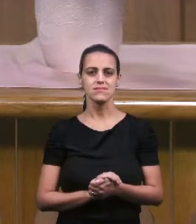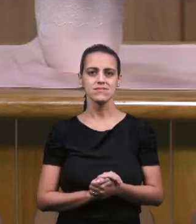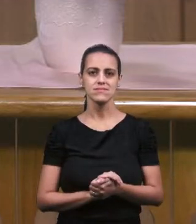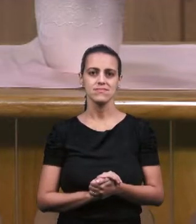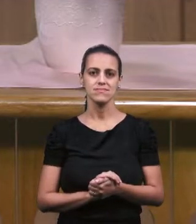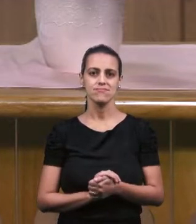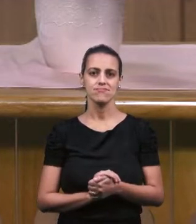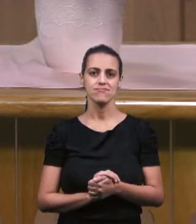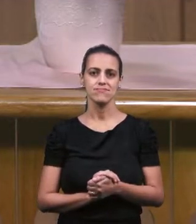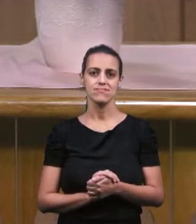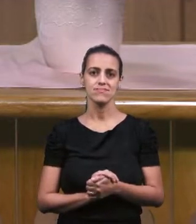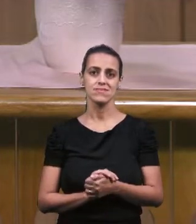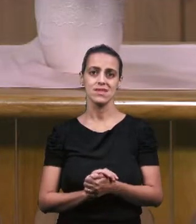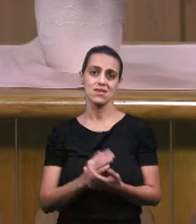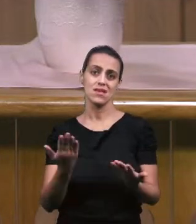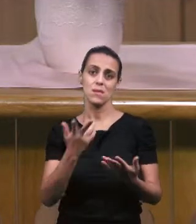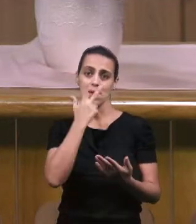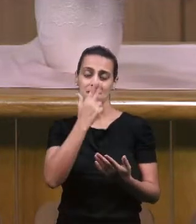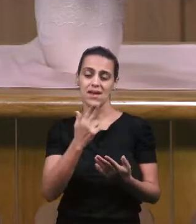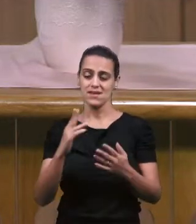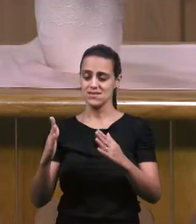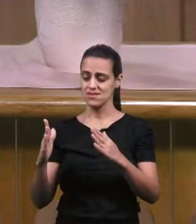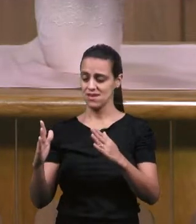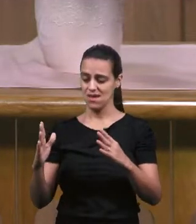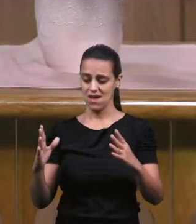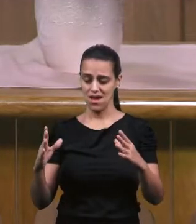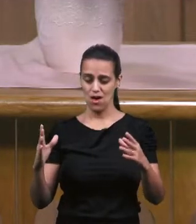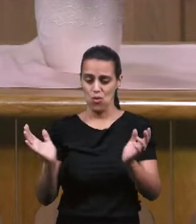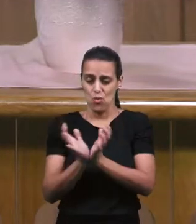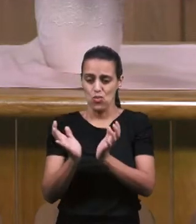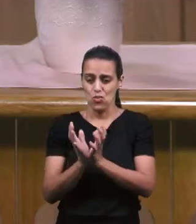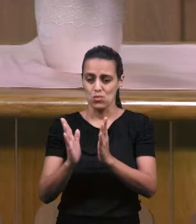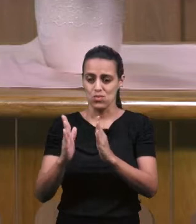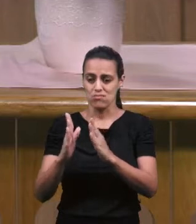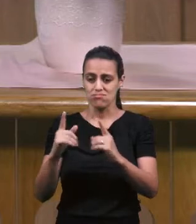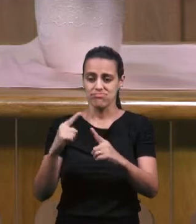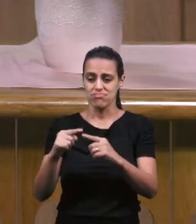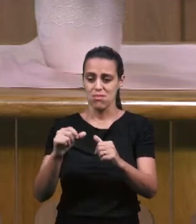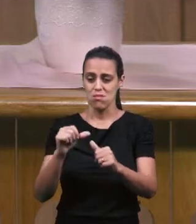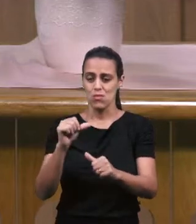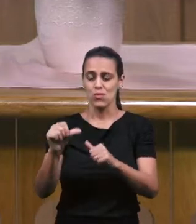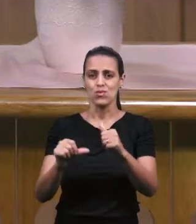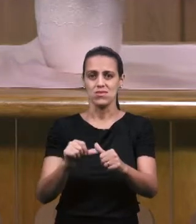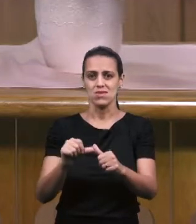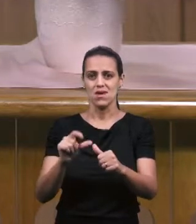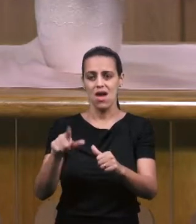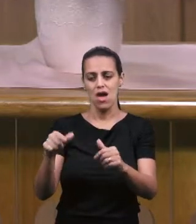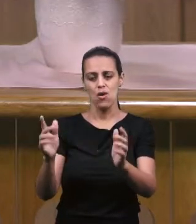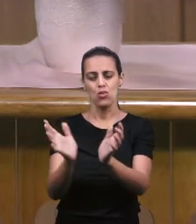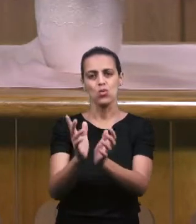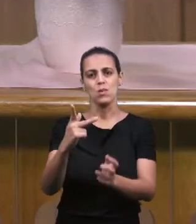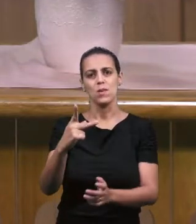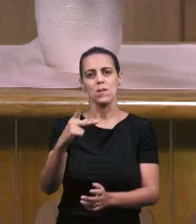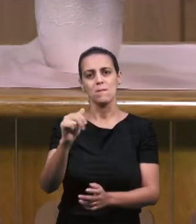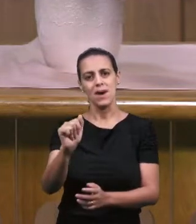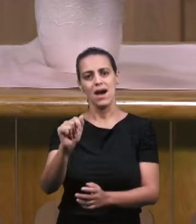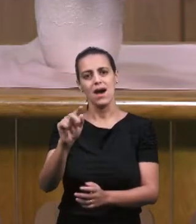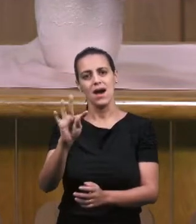été la raison de la réforme, qui a été provoquée par les patristes. Donc les